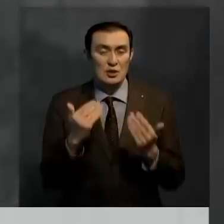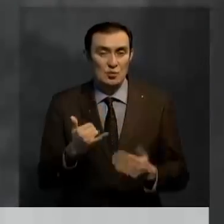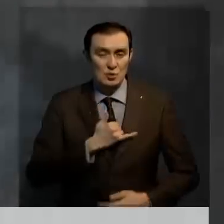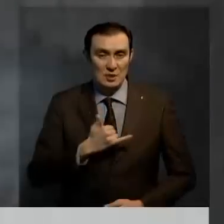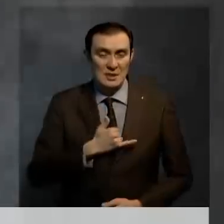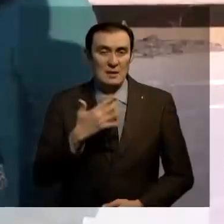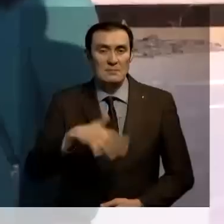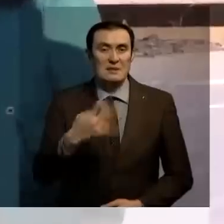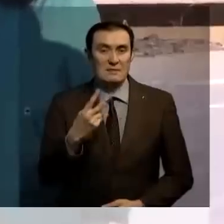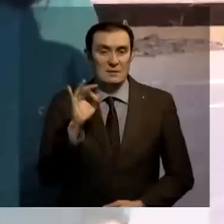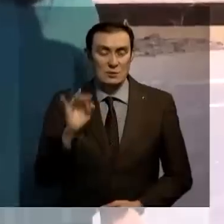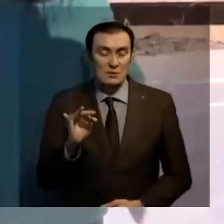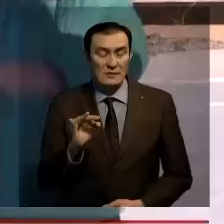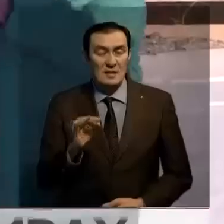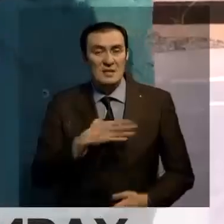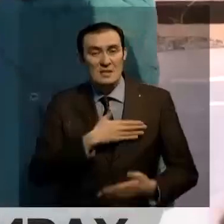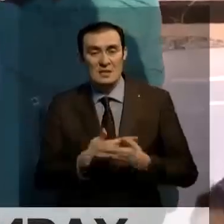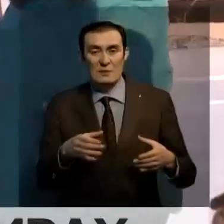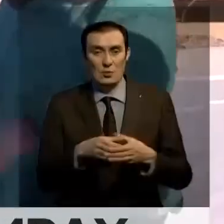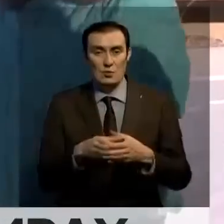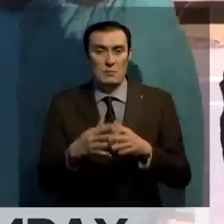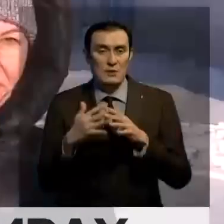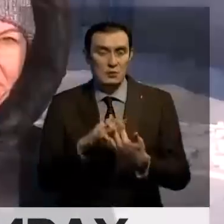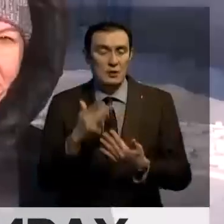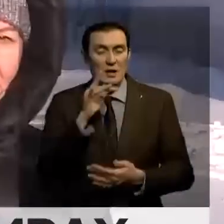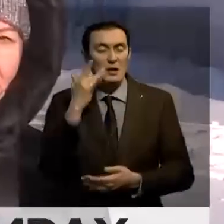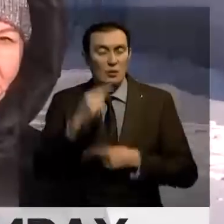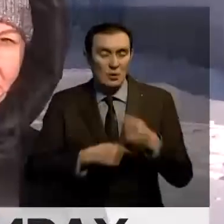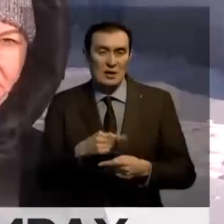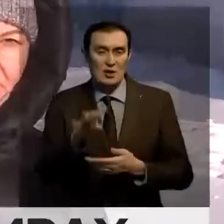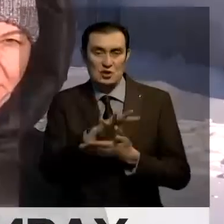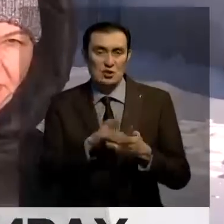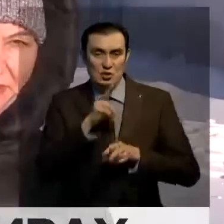нас 52. Инициативная группа поселка регулярно пишет жалобы в